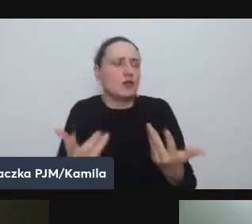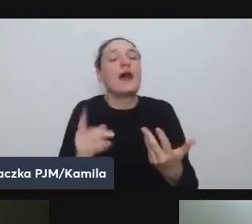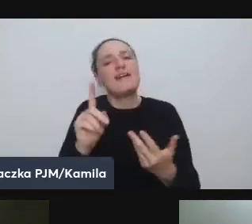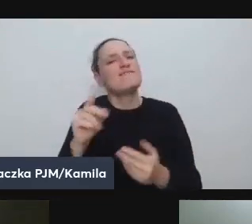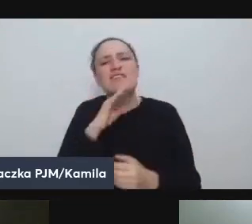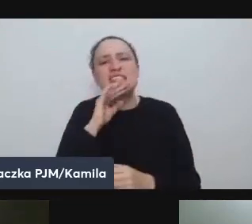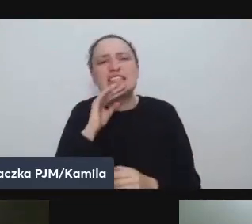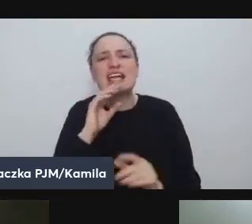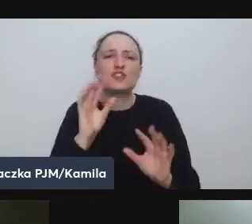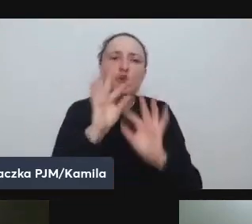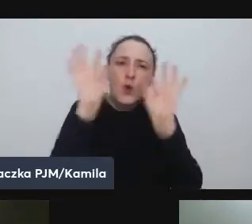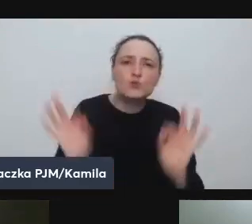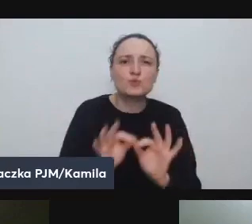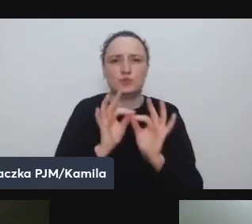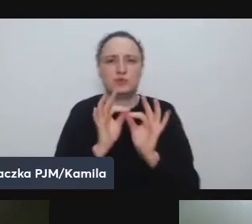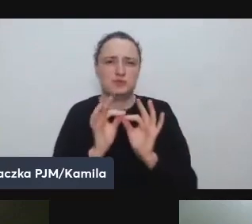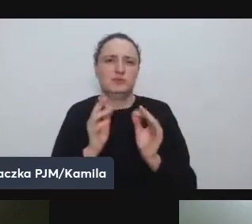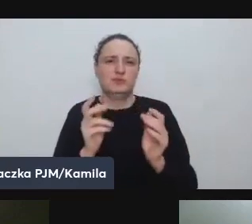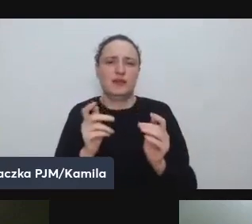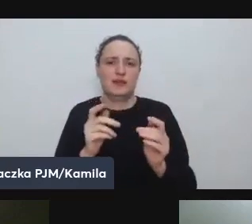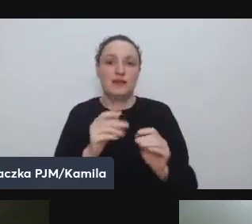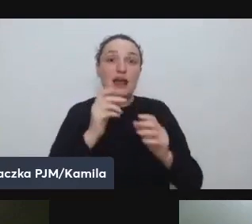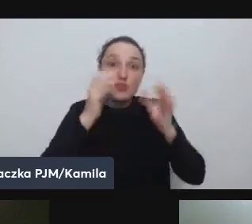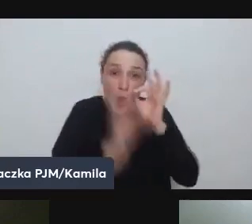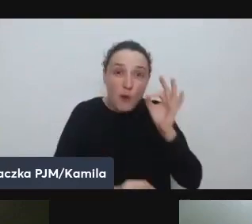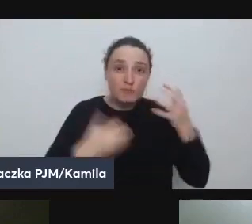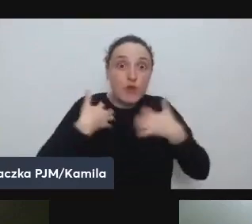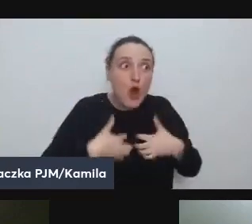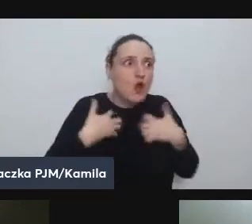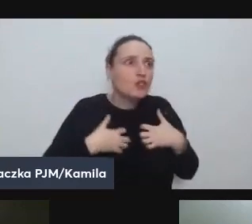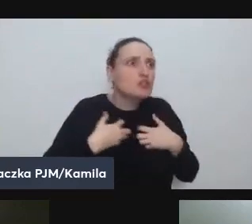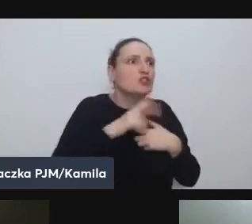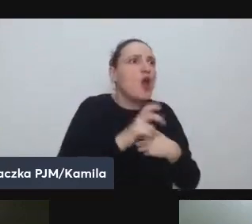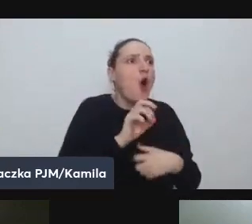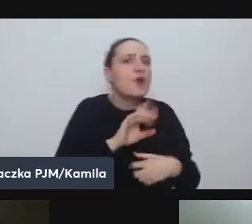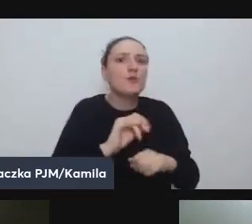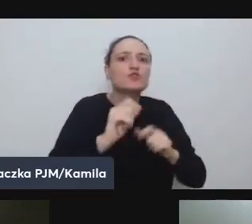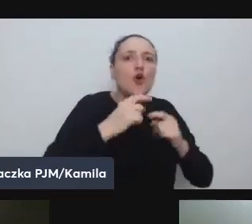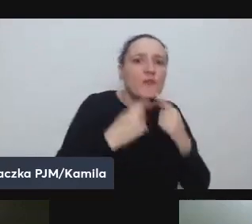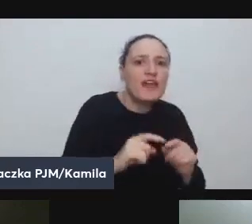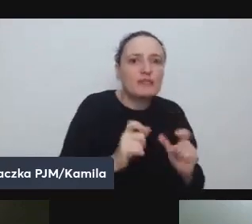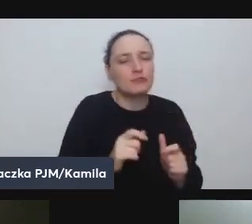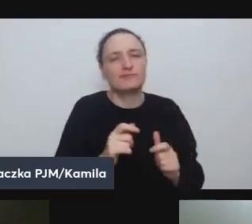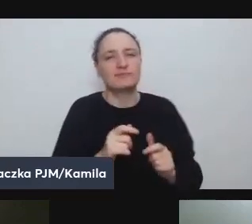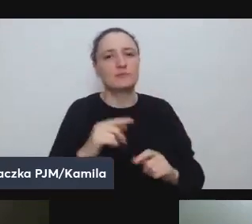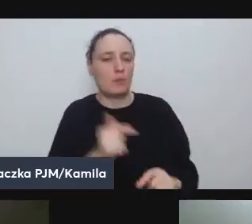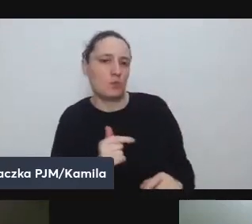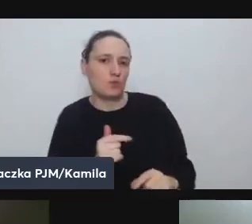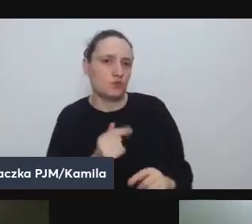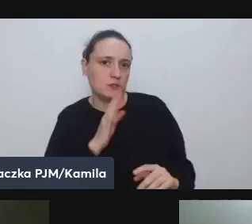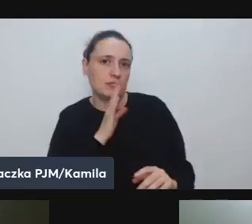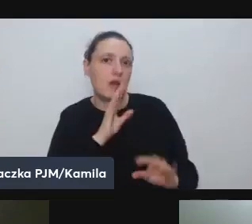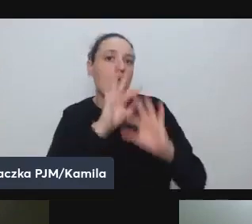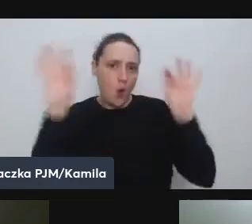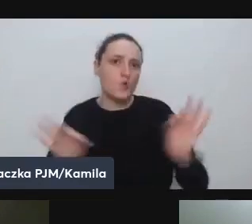wystarczy wiedzieć, co się dzieje bez dokładnej wiedzy biologicznej, co za to odpowiada. Ja mam też takie doświadczenie, może